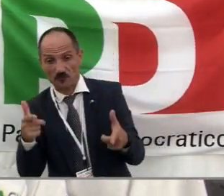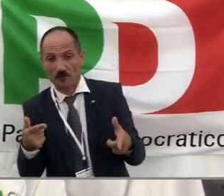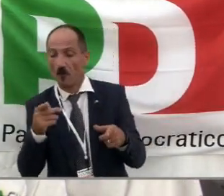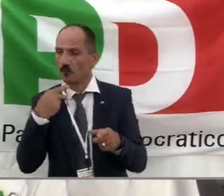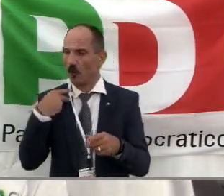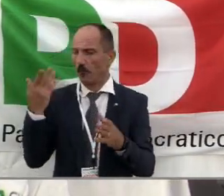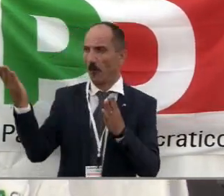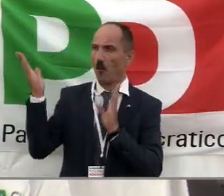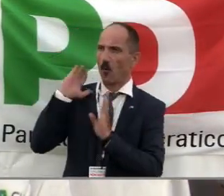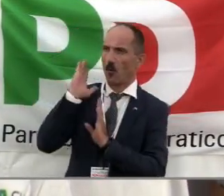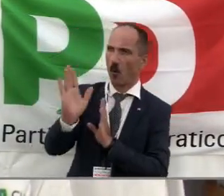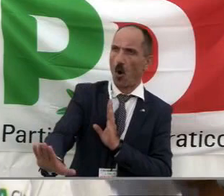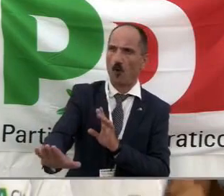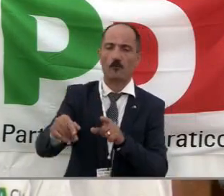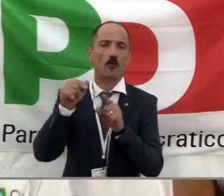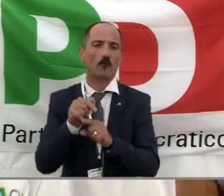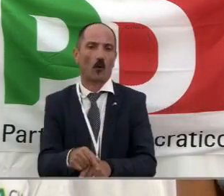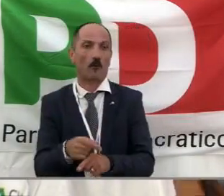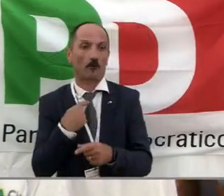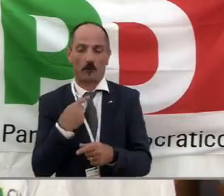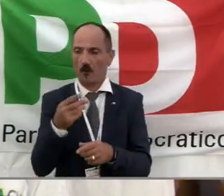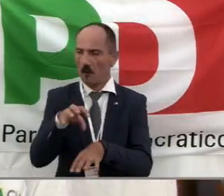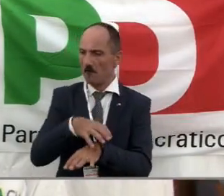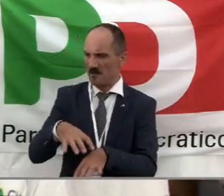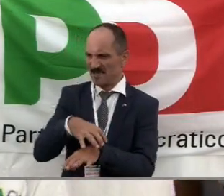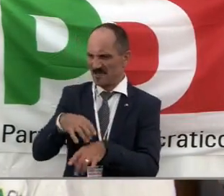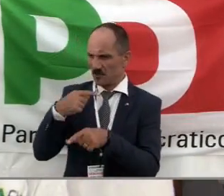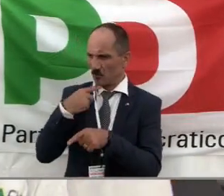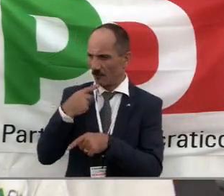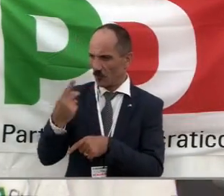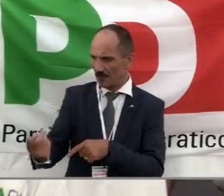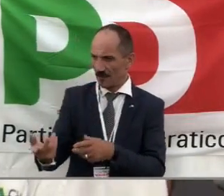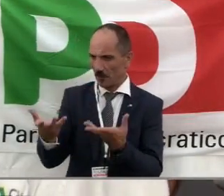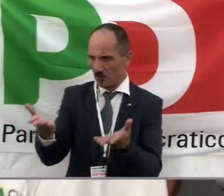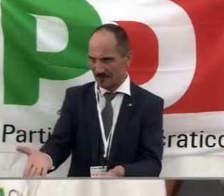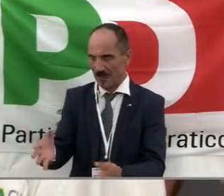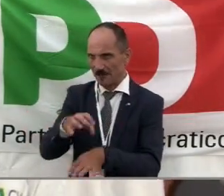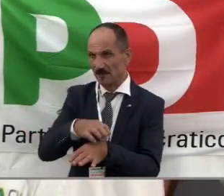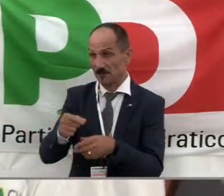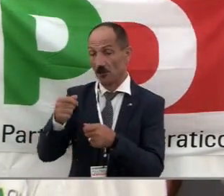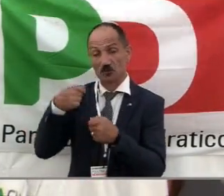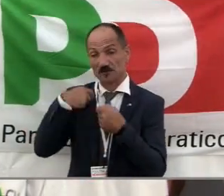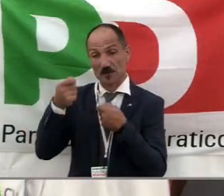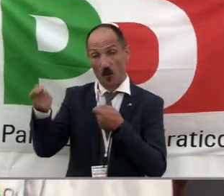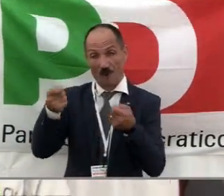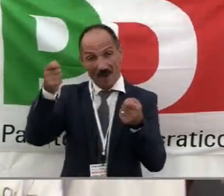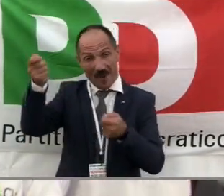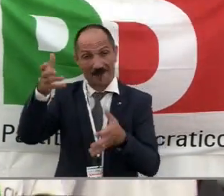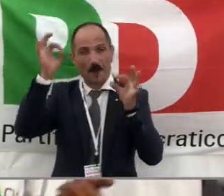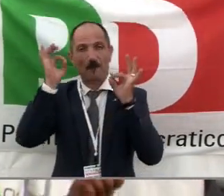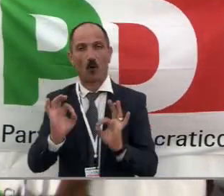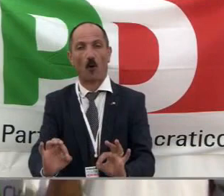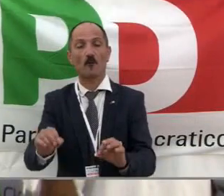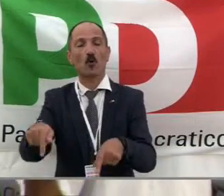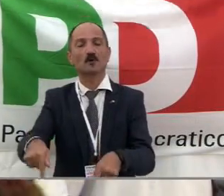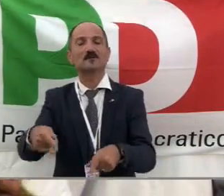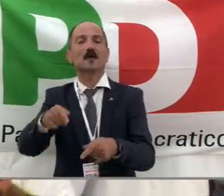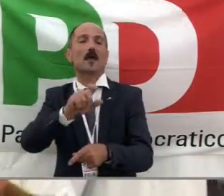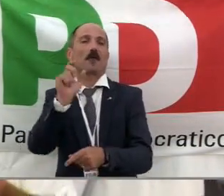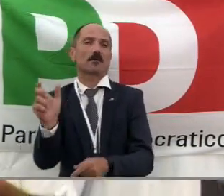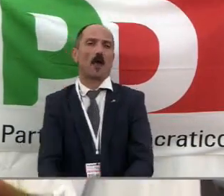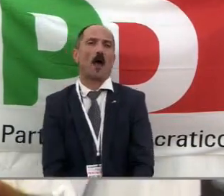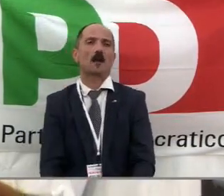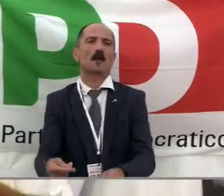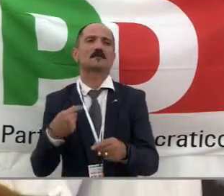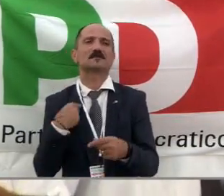un'intervista. Vorrei dire al ministro che non si governa così un paese, se non ha la dignità di tenere